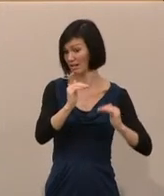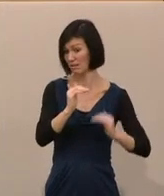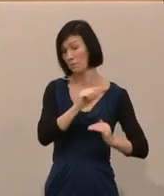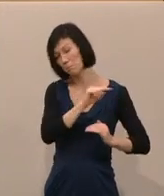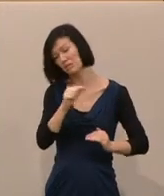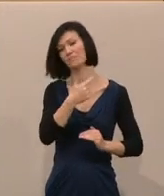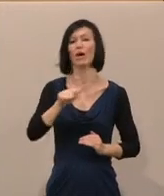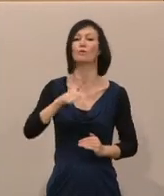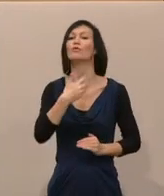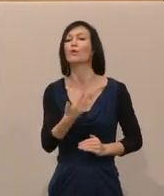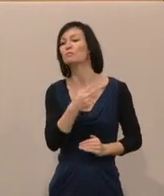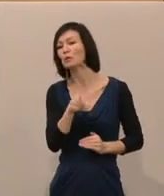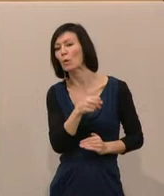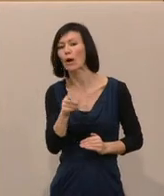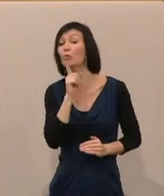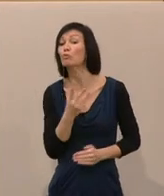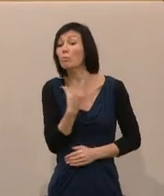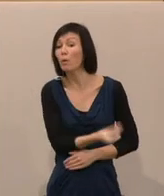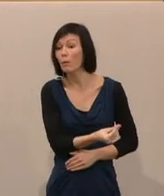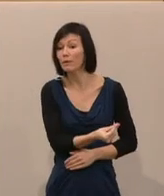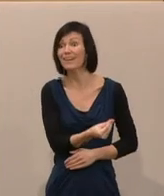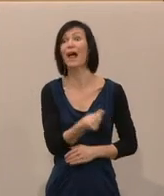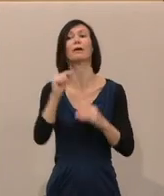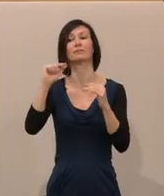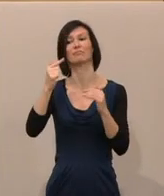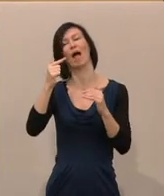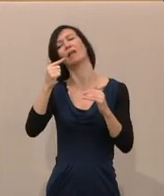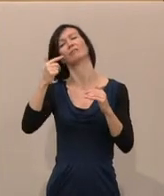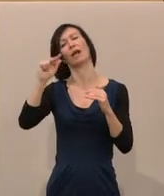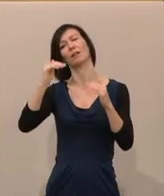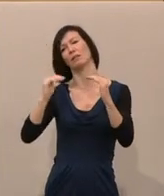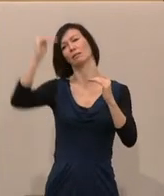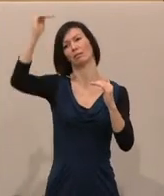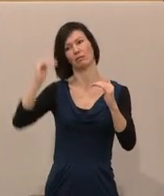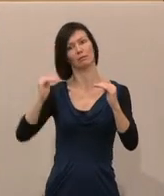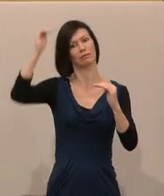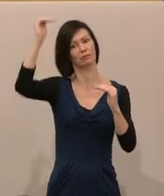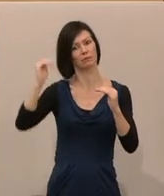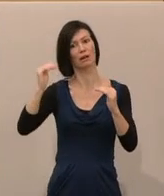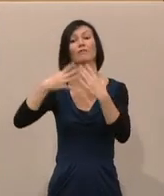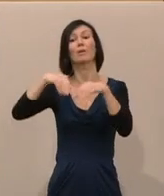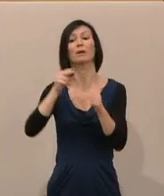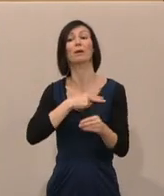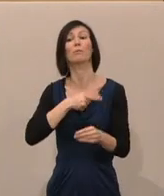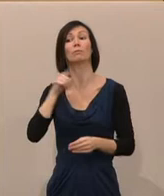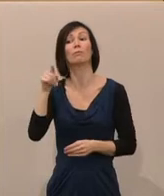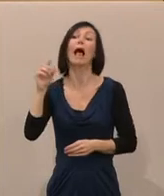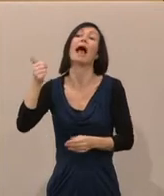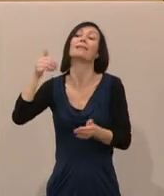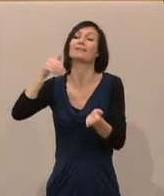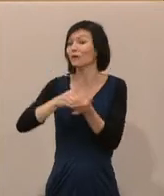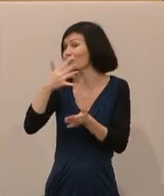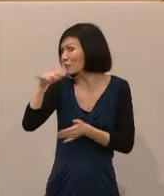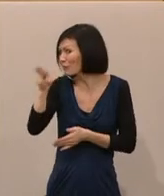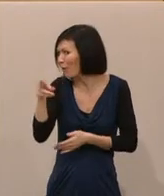zu 250 € bekommen, während das obere und mittlere Einkommensdrittel einen Familienbonus bis